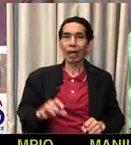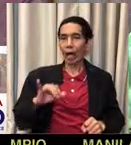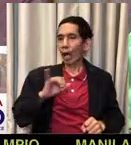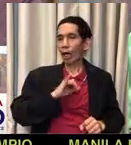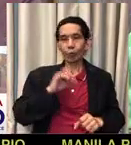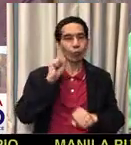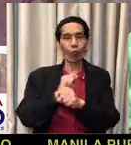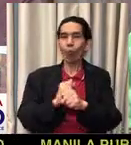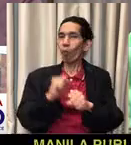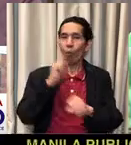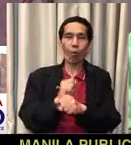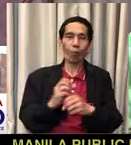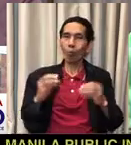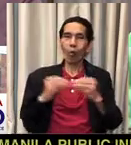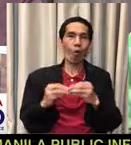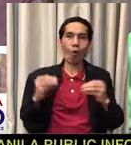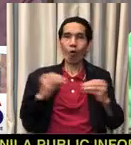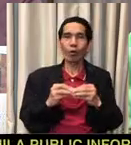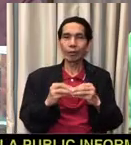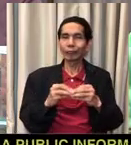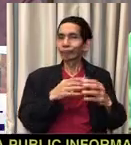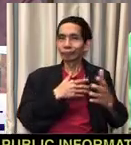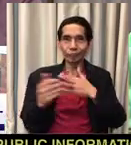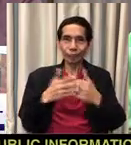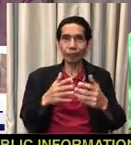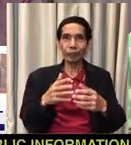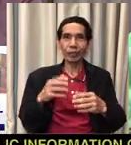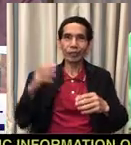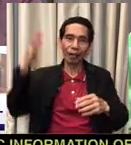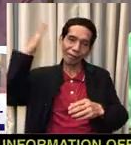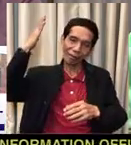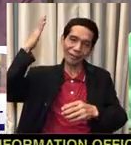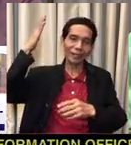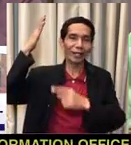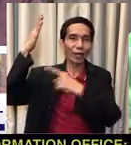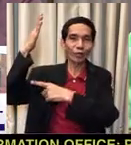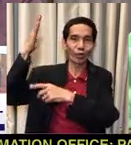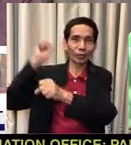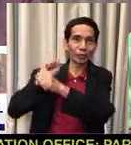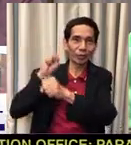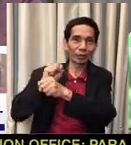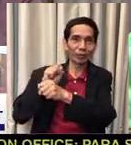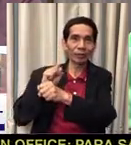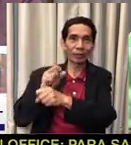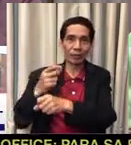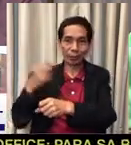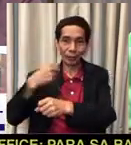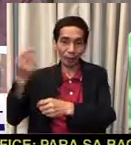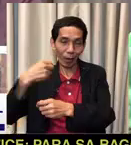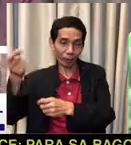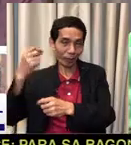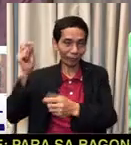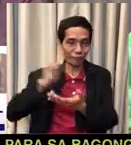magtatrabaho tayo. Di ba? Kahit ito na lang ang gumagana. Oy, kasi may trabaho rin ito.